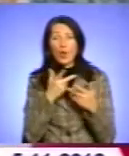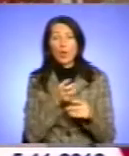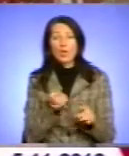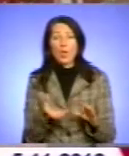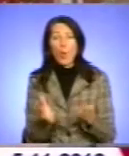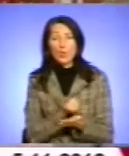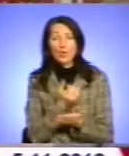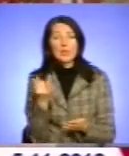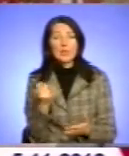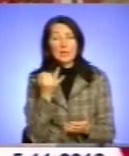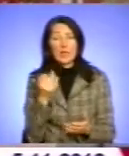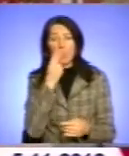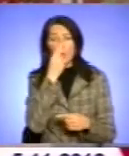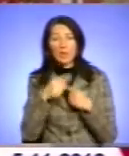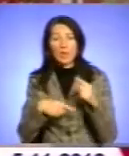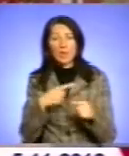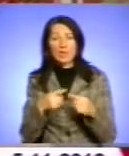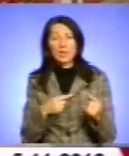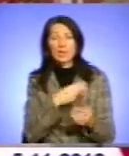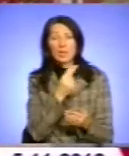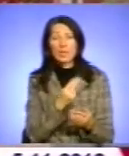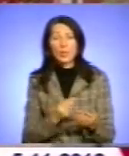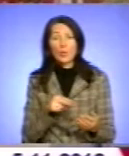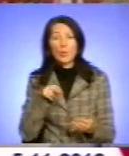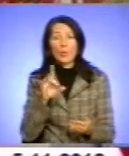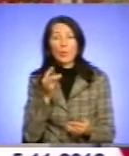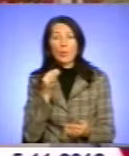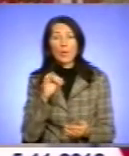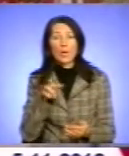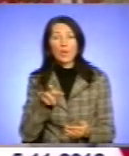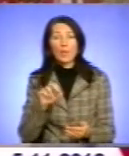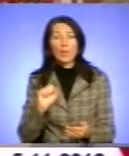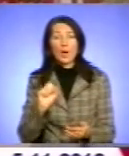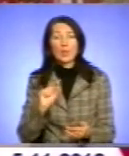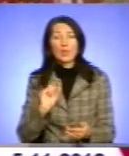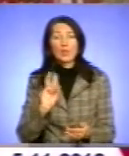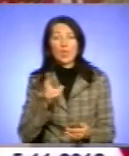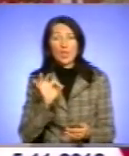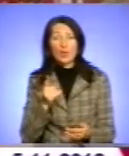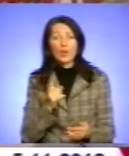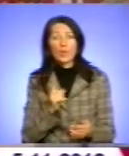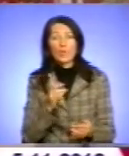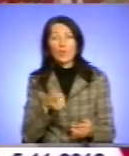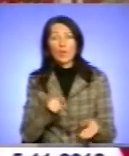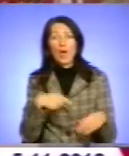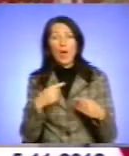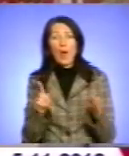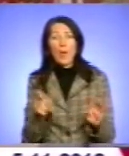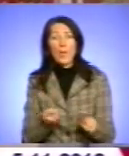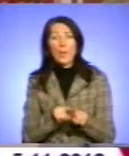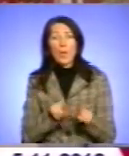цікаво. Традиції живопису Примаченко, яке вона приспівує,